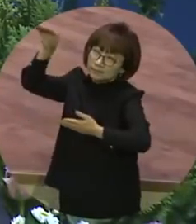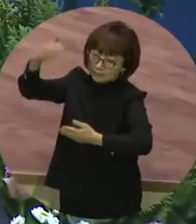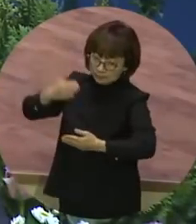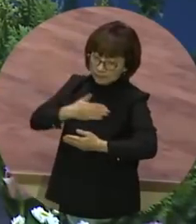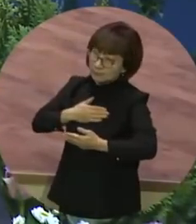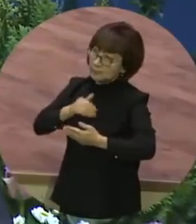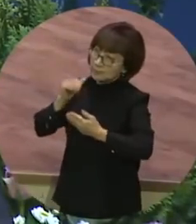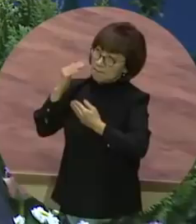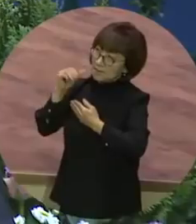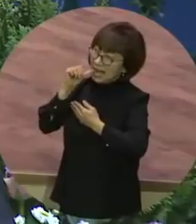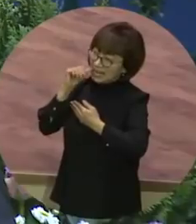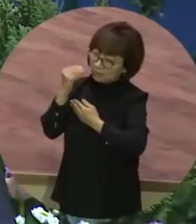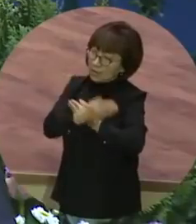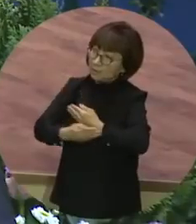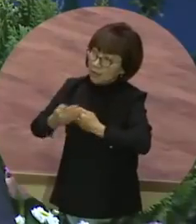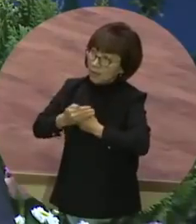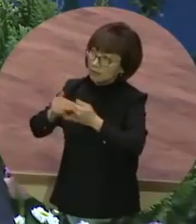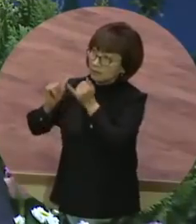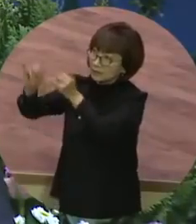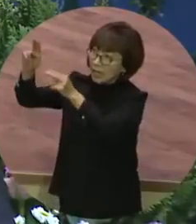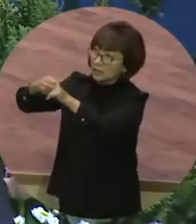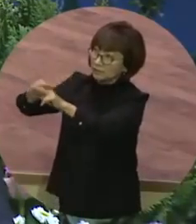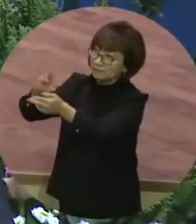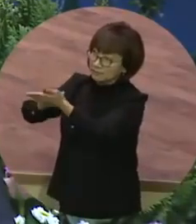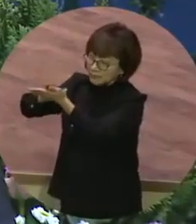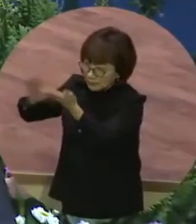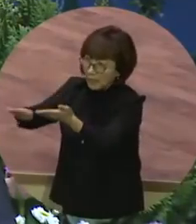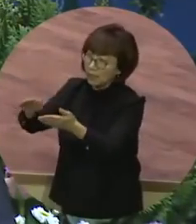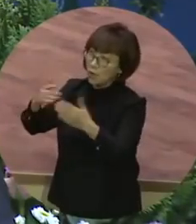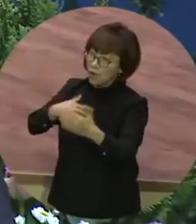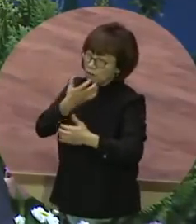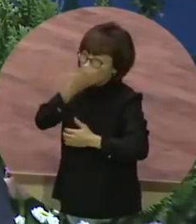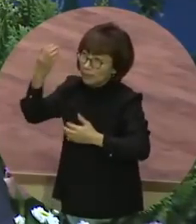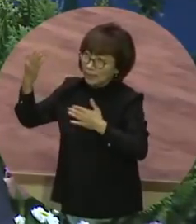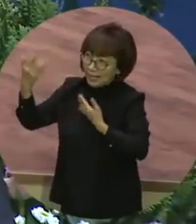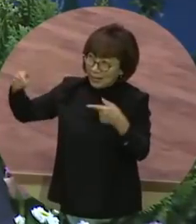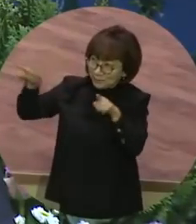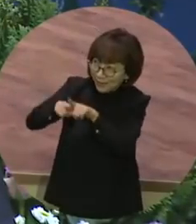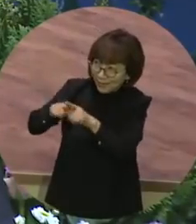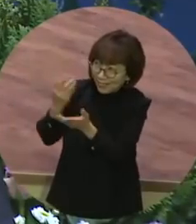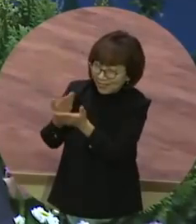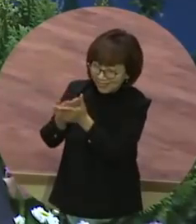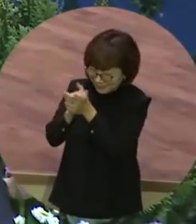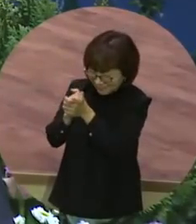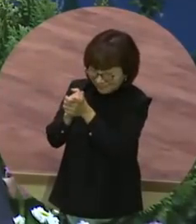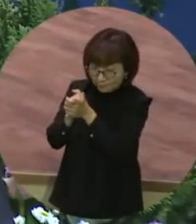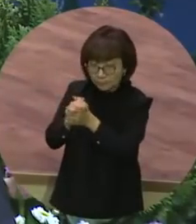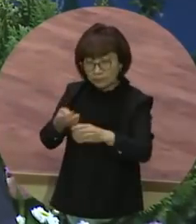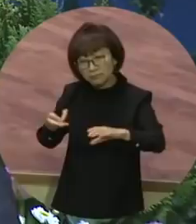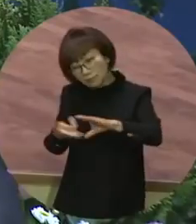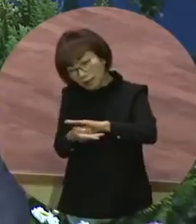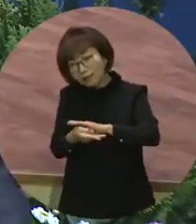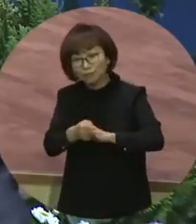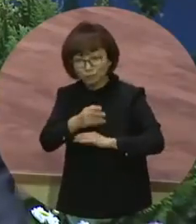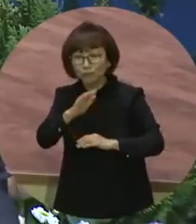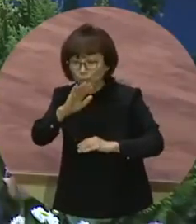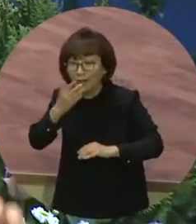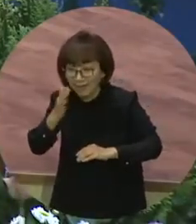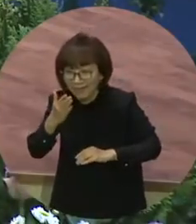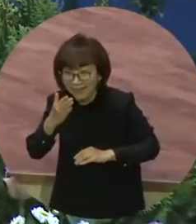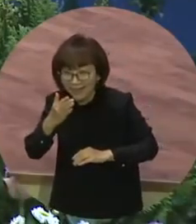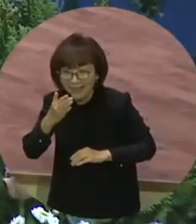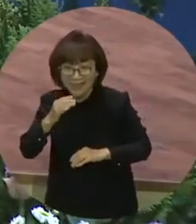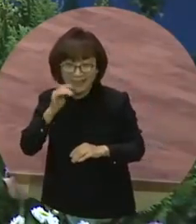상급이십니다. 그 하나님 오늘 꿈에도 나와 함께하여 주옵소서. 하나님께서 예배해 놓으신